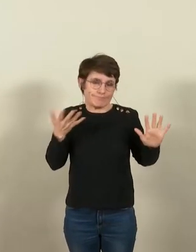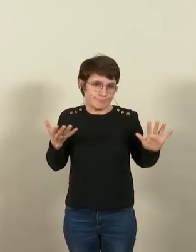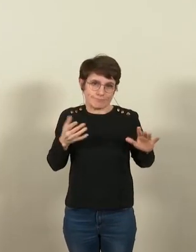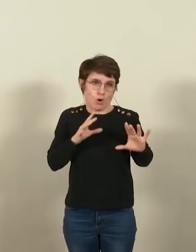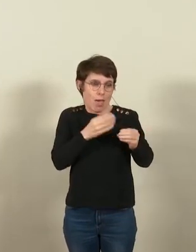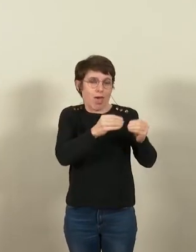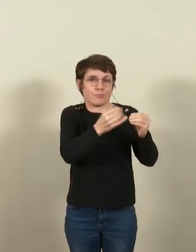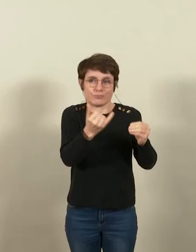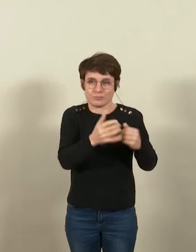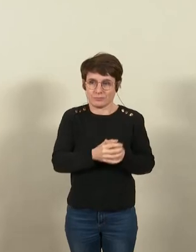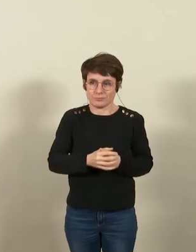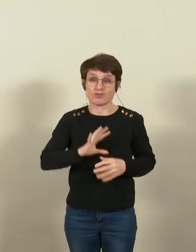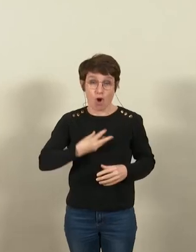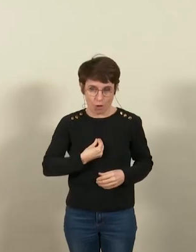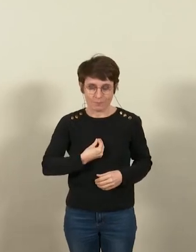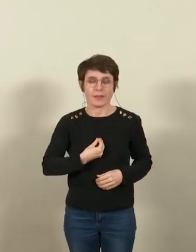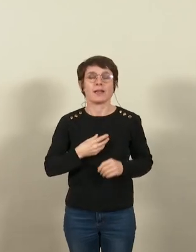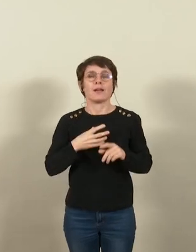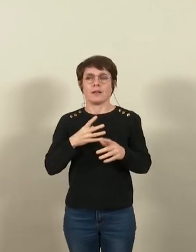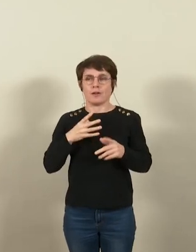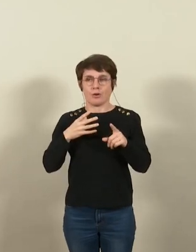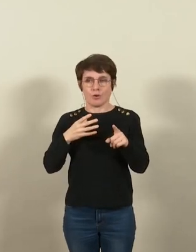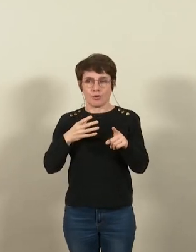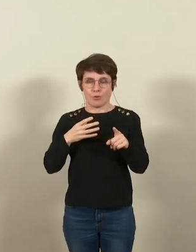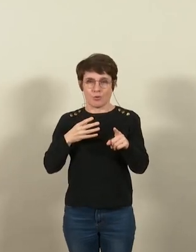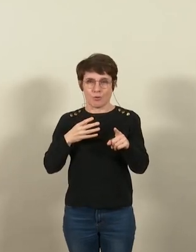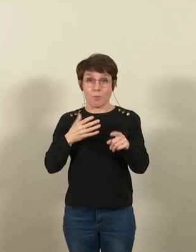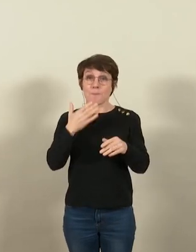remercie merci Monsieur benb